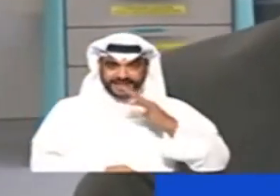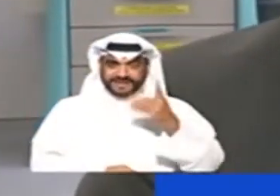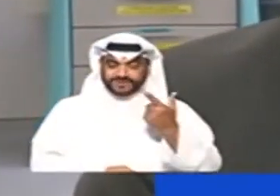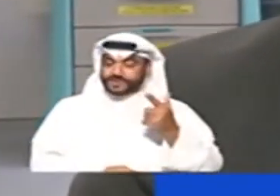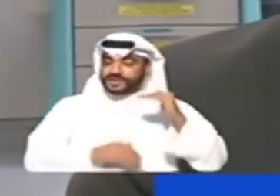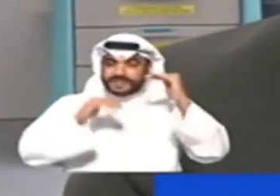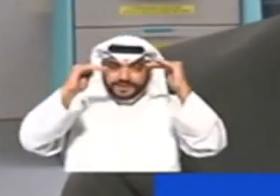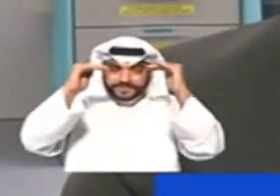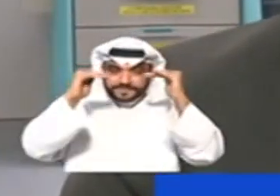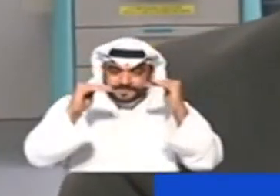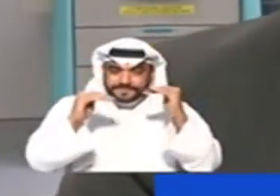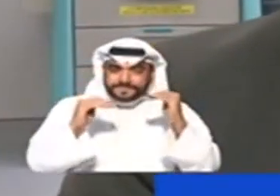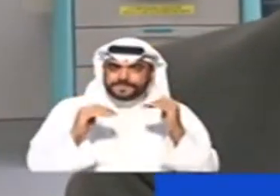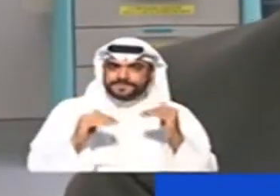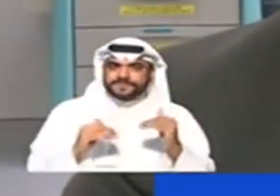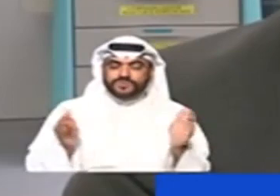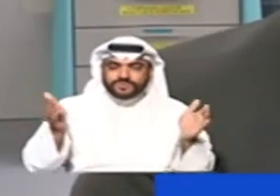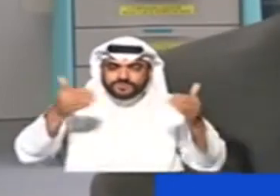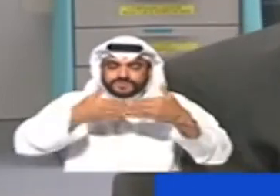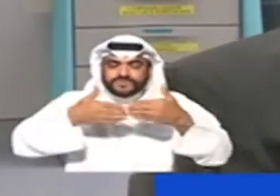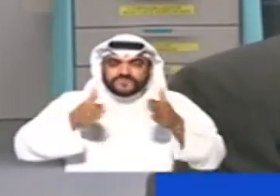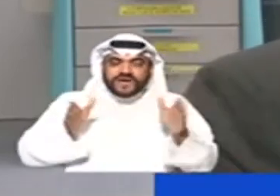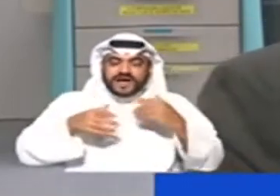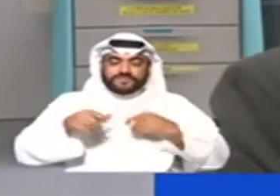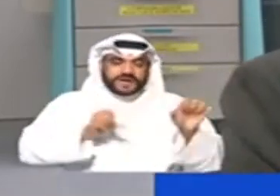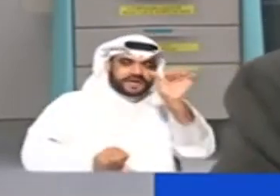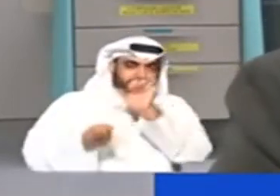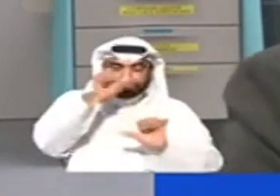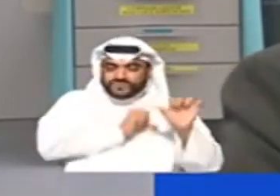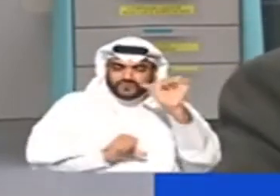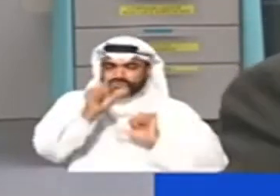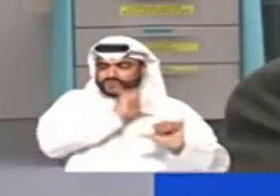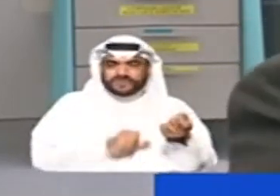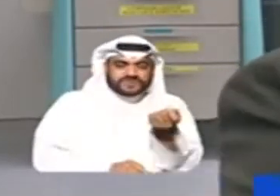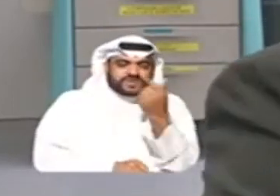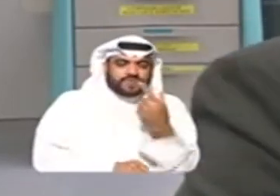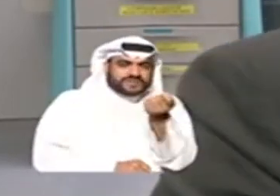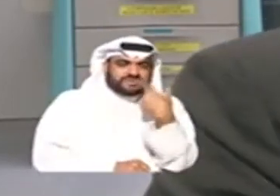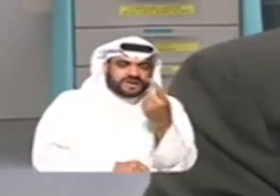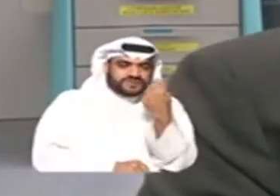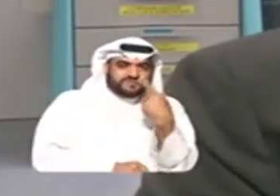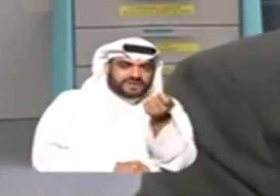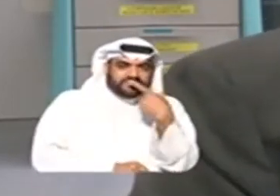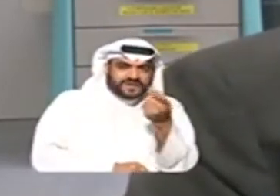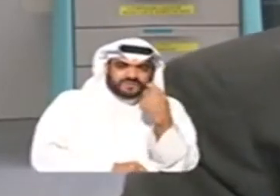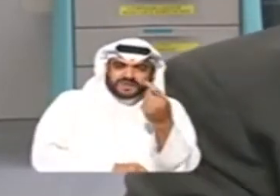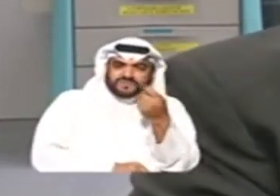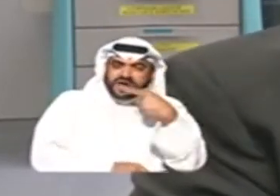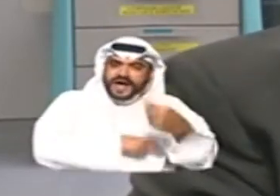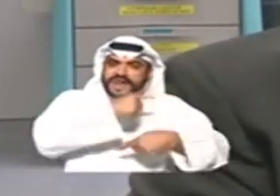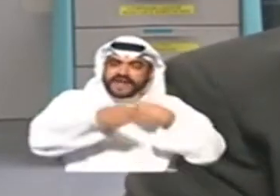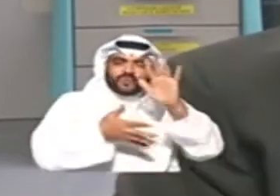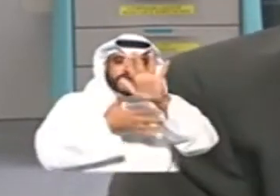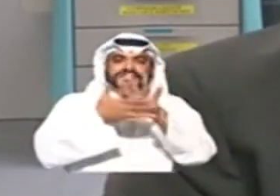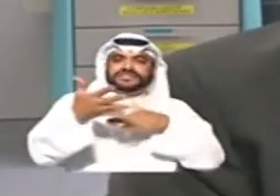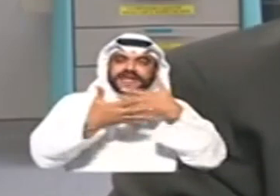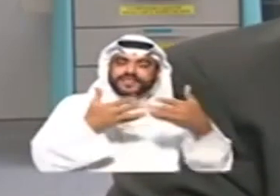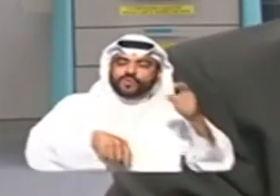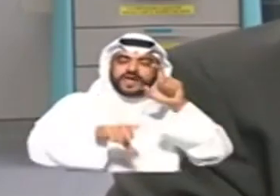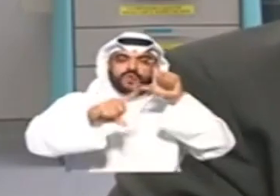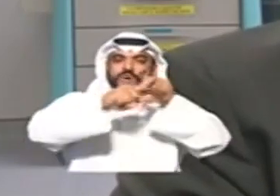لتنزيل نسبة المناعة، ويستمر على علاجات مناعية في الفترة القادمة حسب جدول معين وحسب نسب